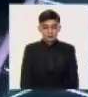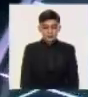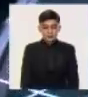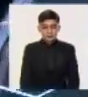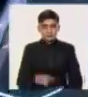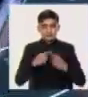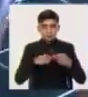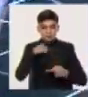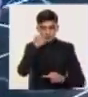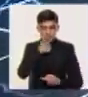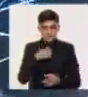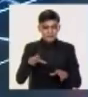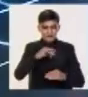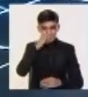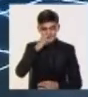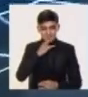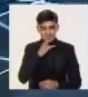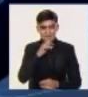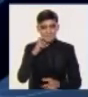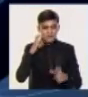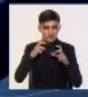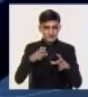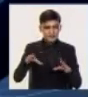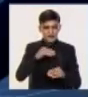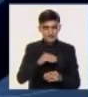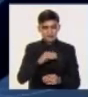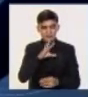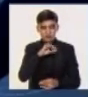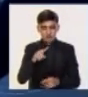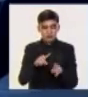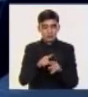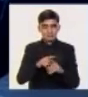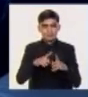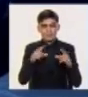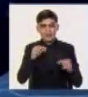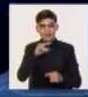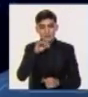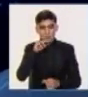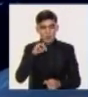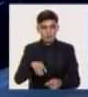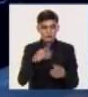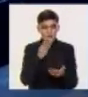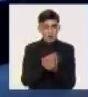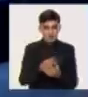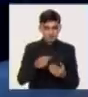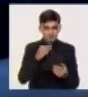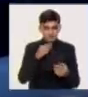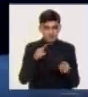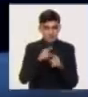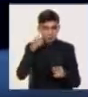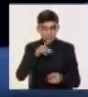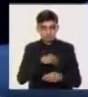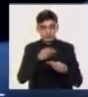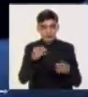Со следующего года все казахстанские вузы смогут выдавать выпускникам дипломы собственного образца. Такое решение приняли в